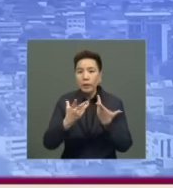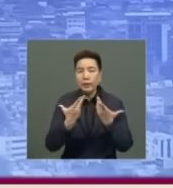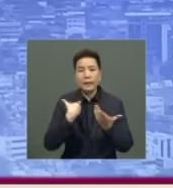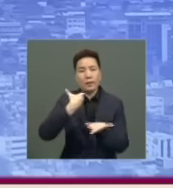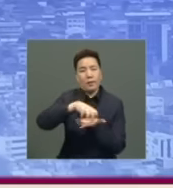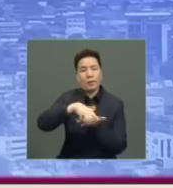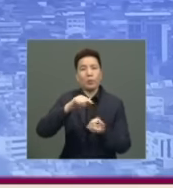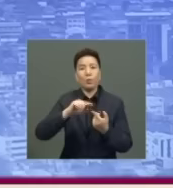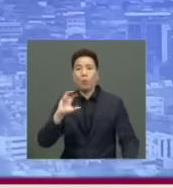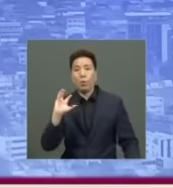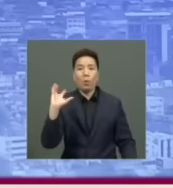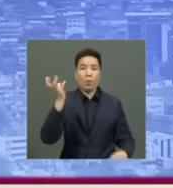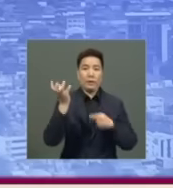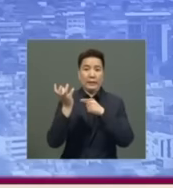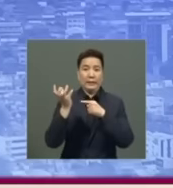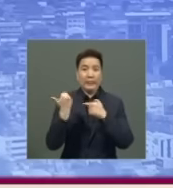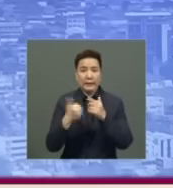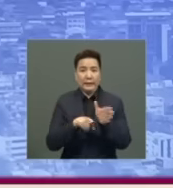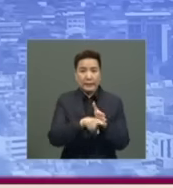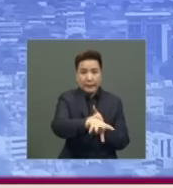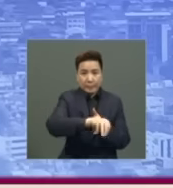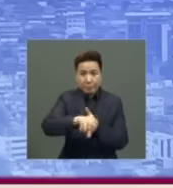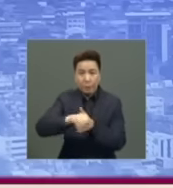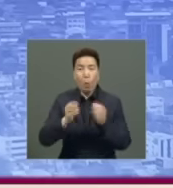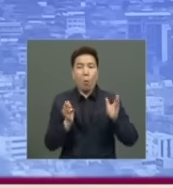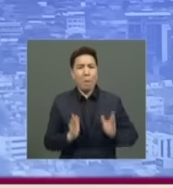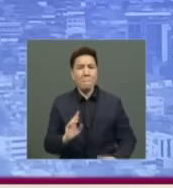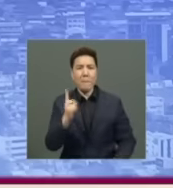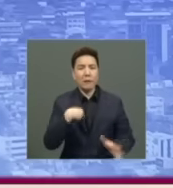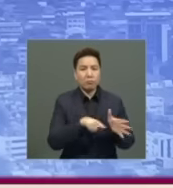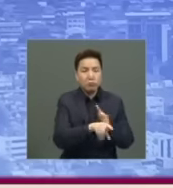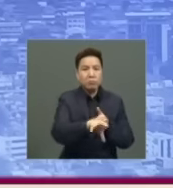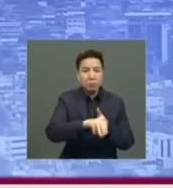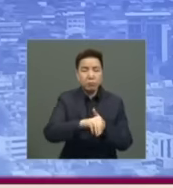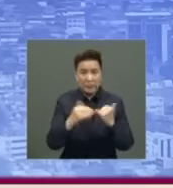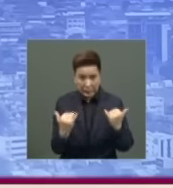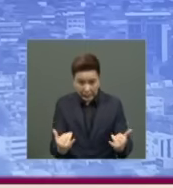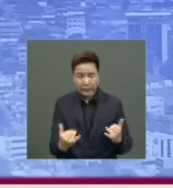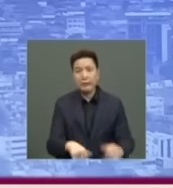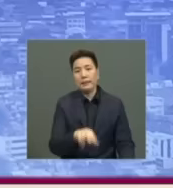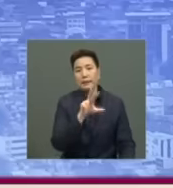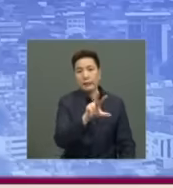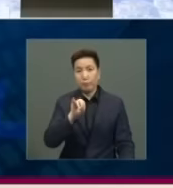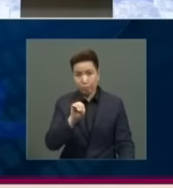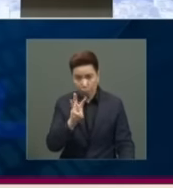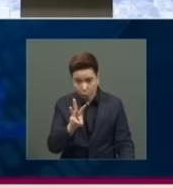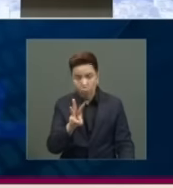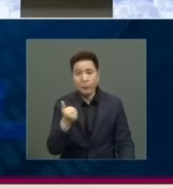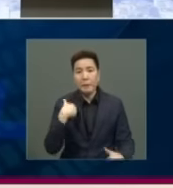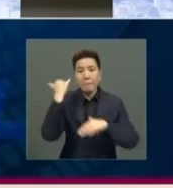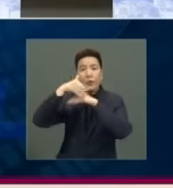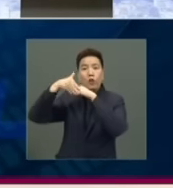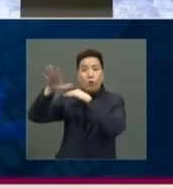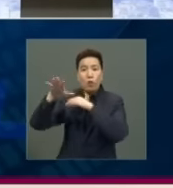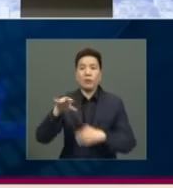พวามีอาชีพขายหมูก็ไปรับหมูจากจังหวัดราชบุรีเอาไปขายที่ตลาดรถไฟที่จังหวัดสมุทรสาครค่ะแล้วก็มี